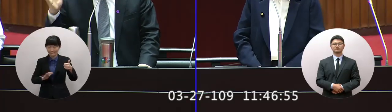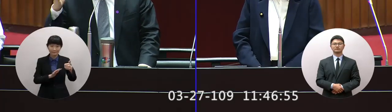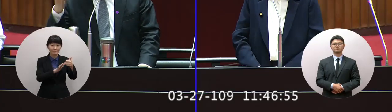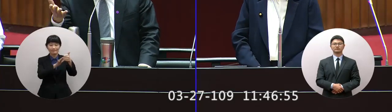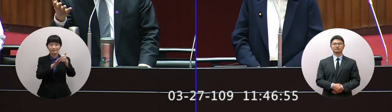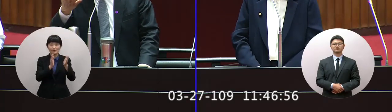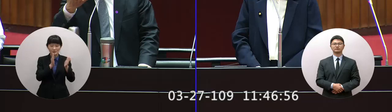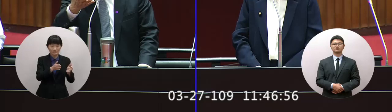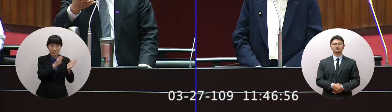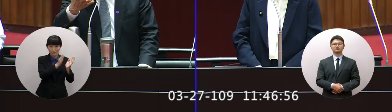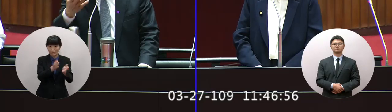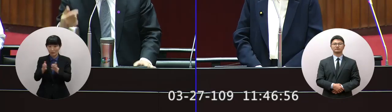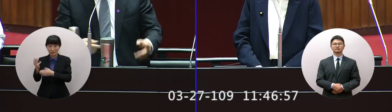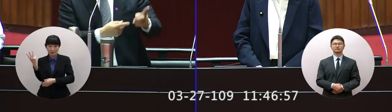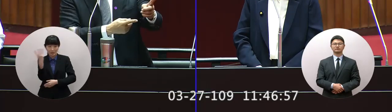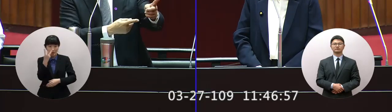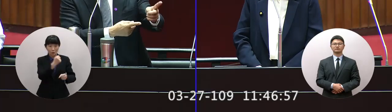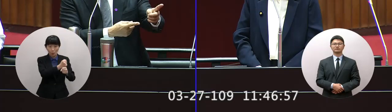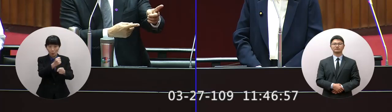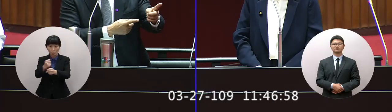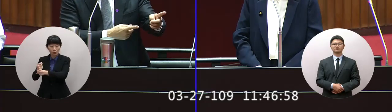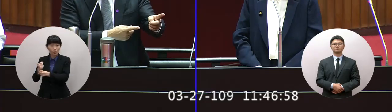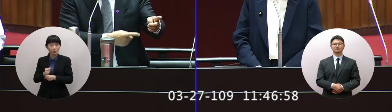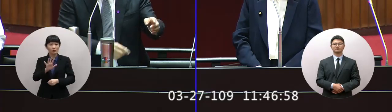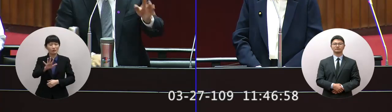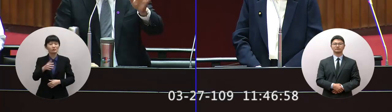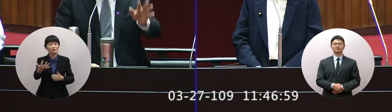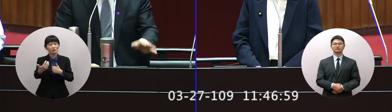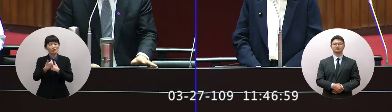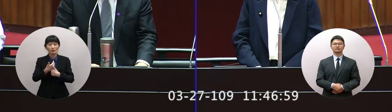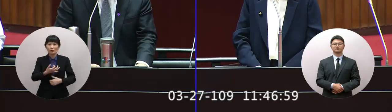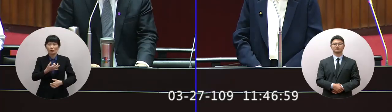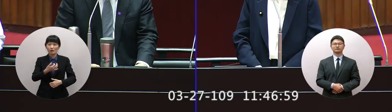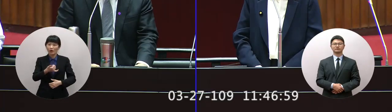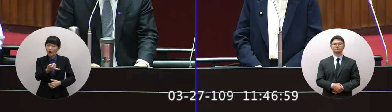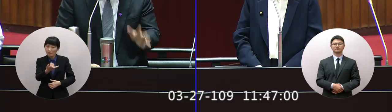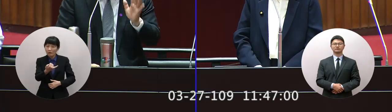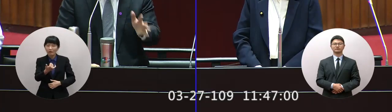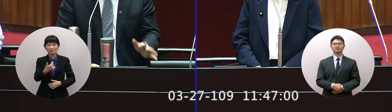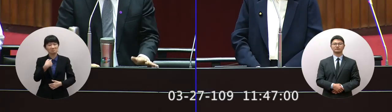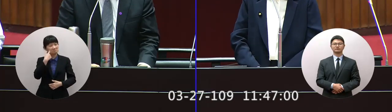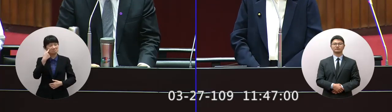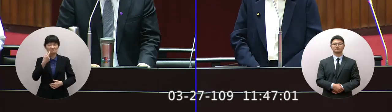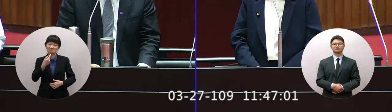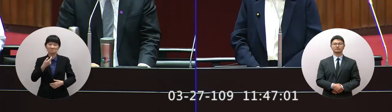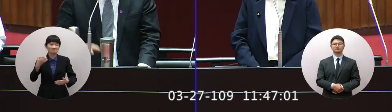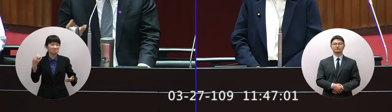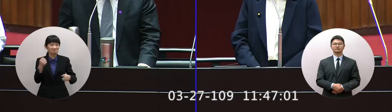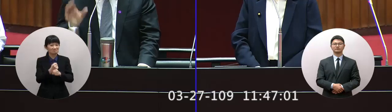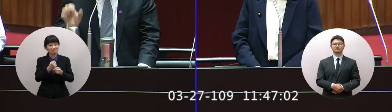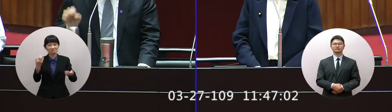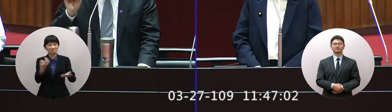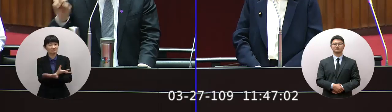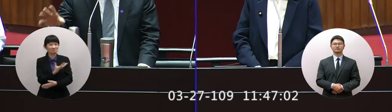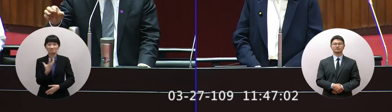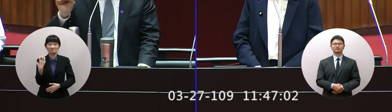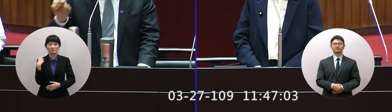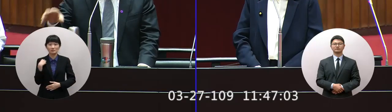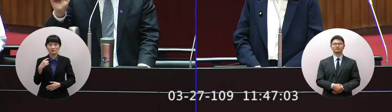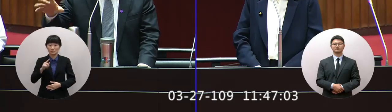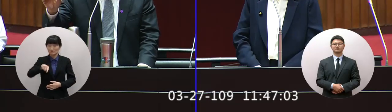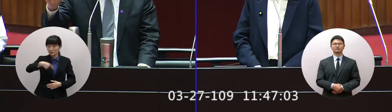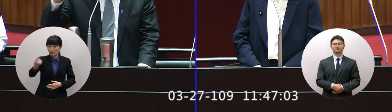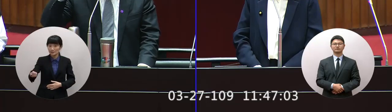关现在你问我说这个够不够好不好，我是觉得还不够，远远的不够，还应该